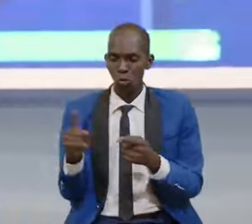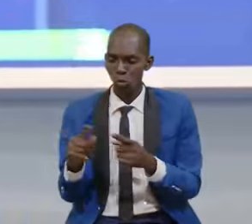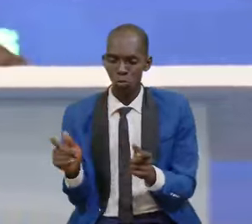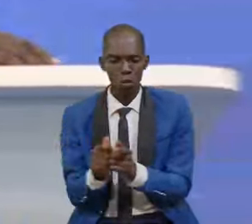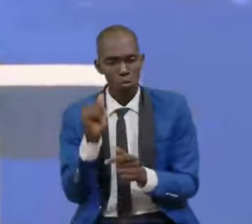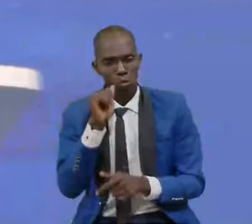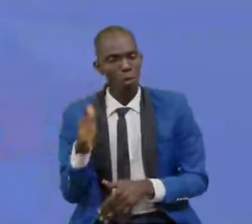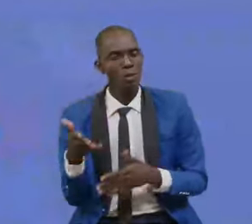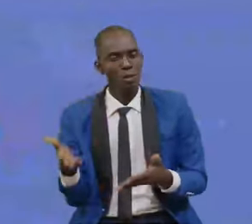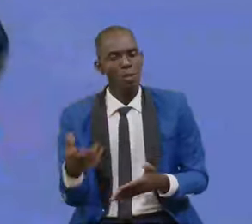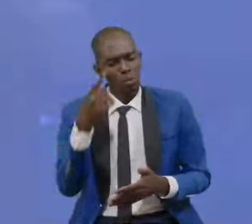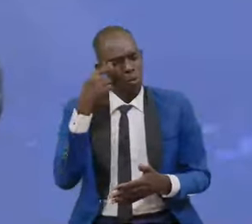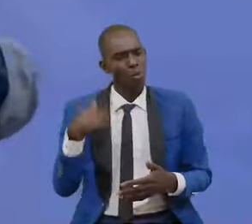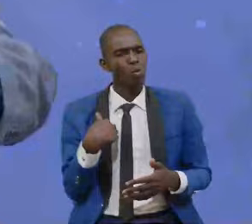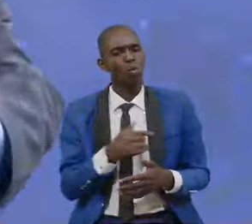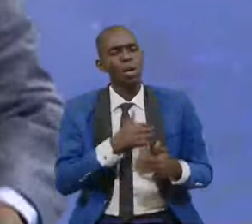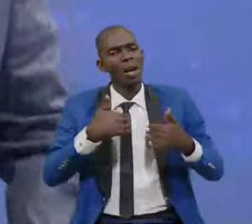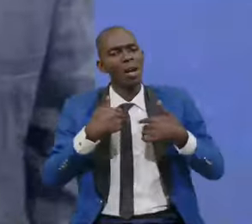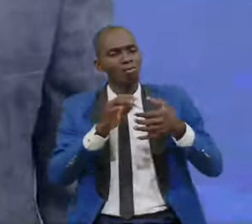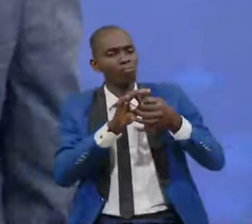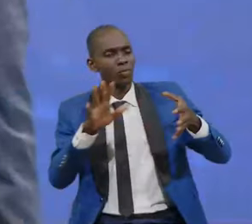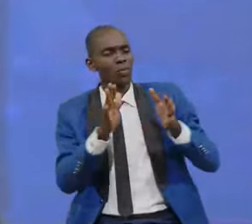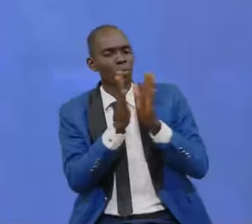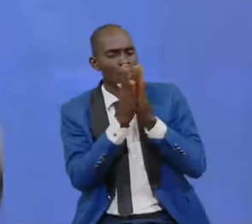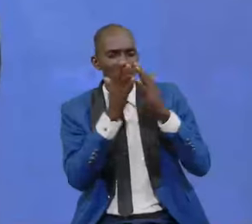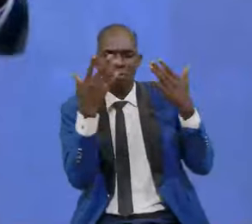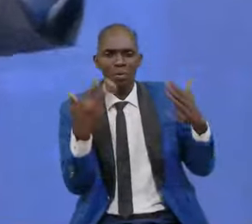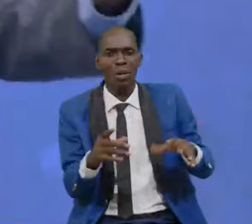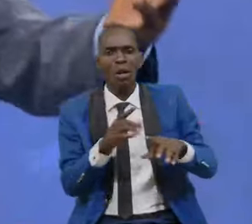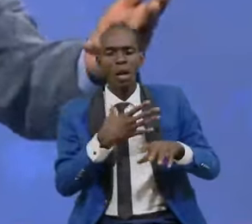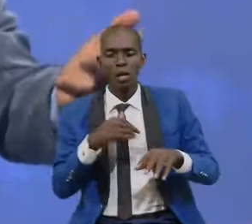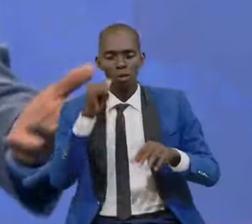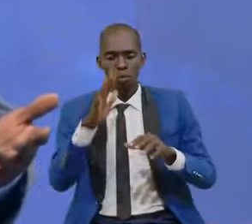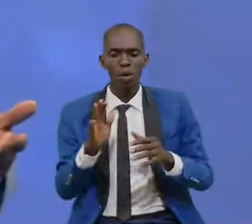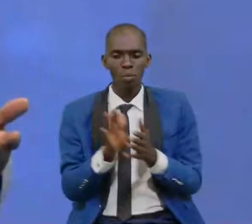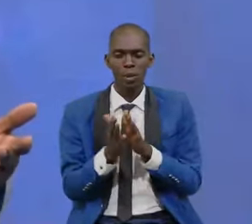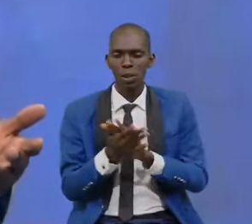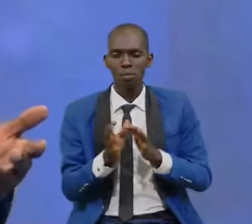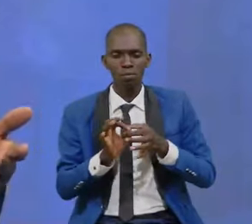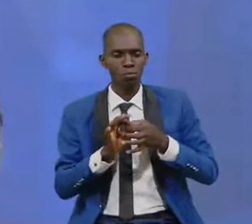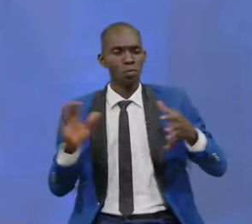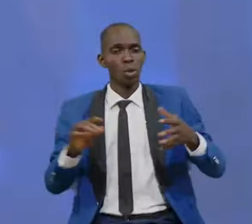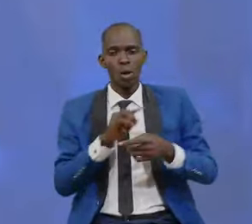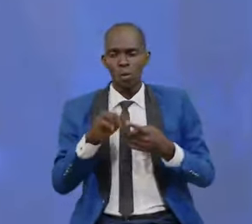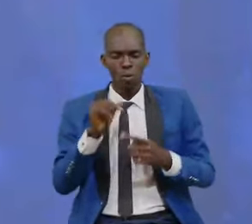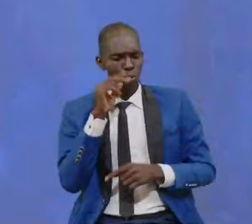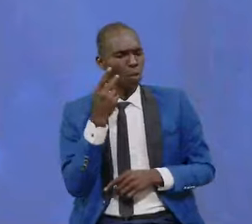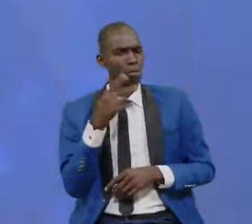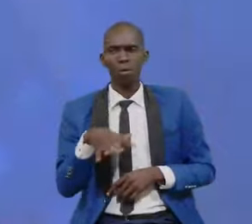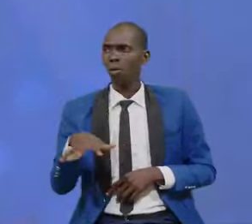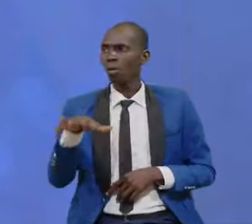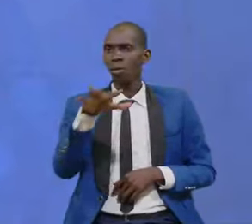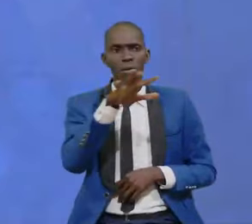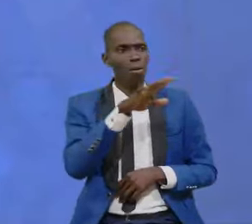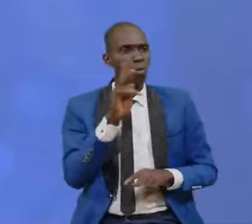avons déjà libéré la puissance. Et la femme était déliée. Et tout d'un coup, quand ils ont vu les gens partant, elle a